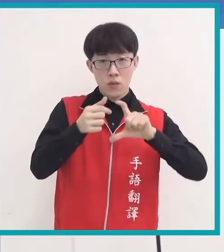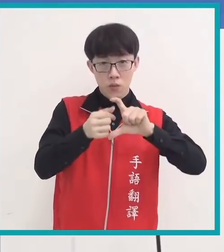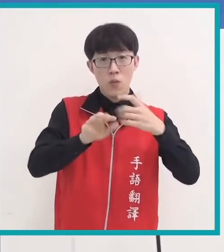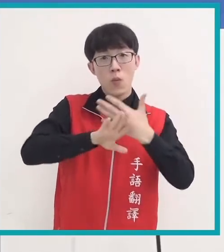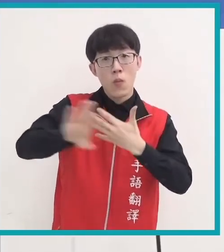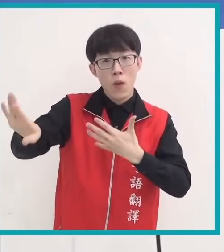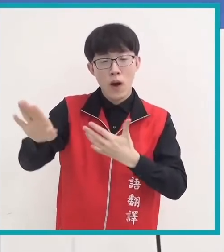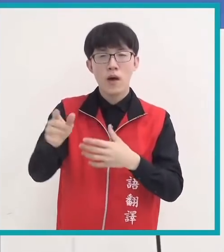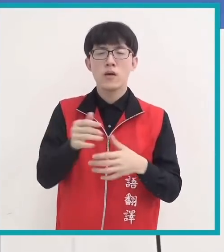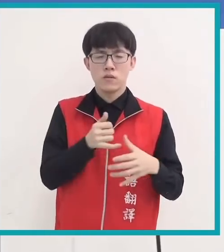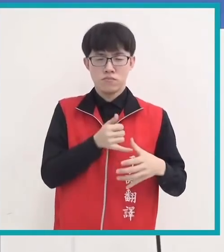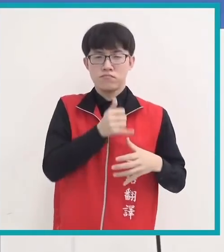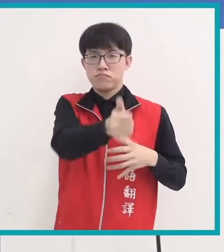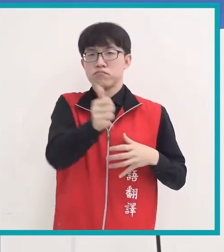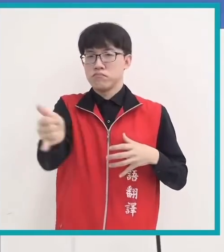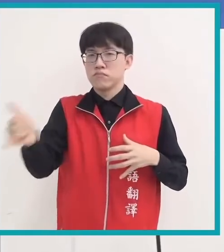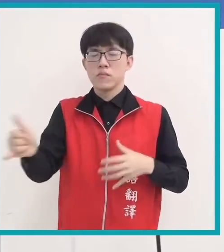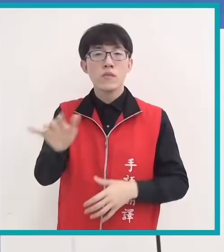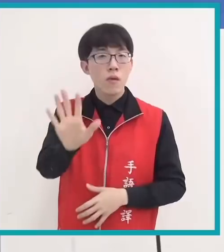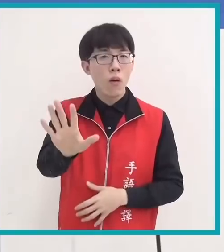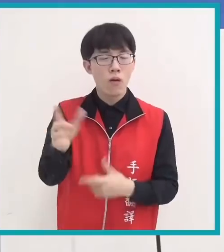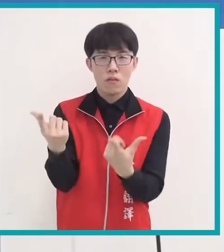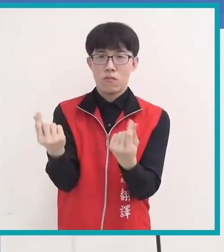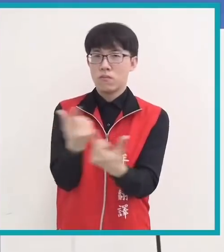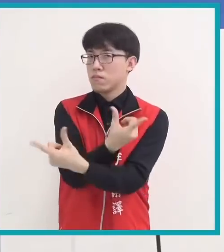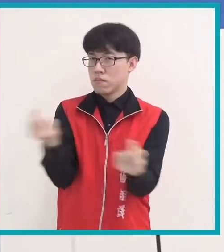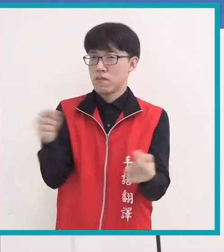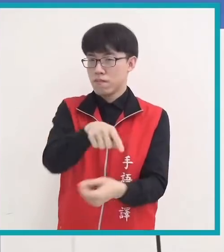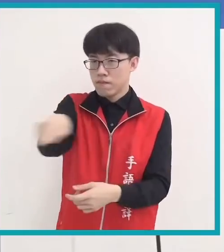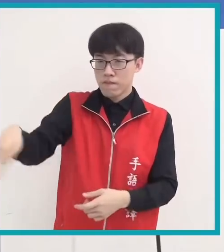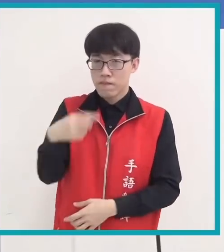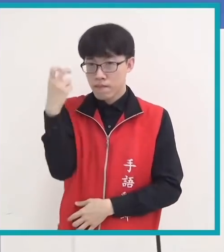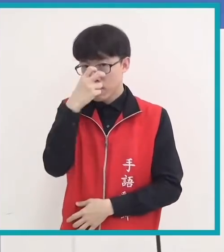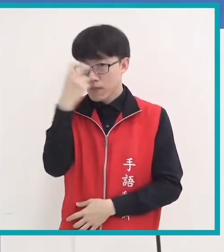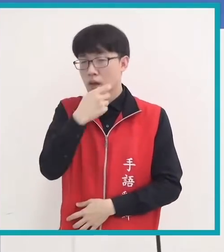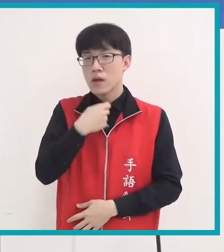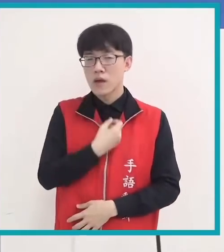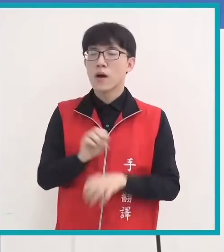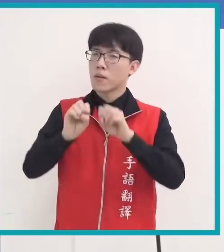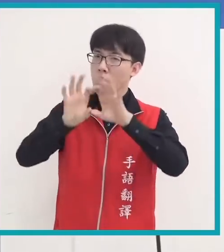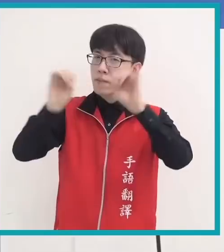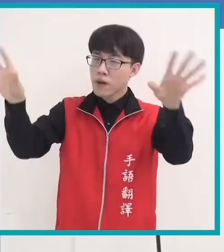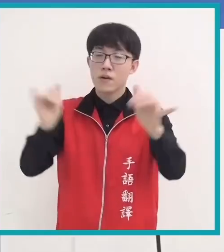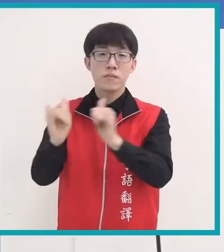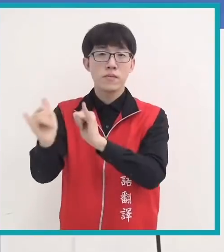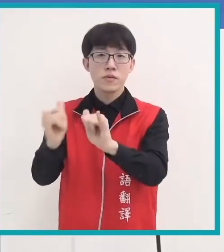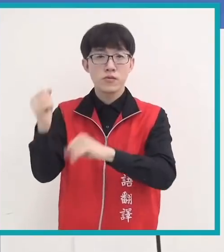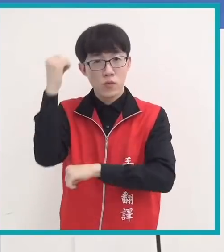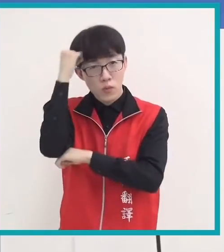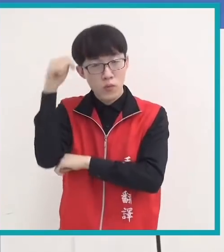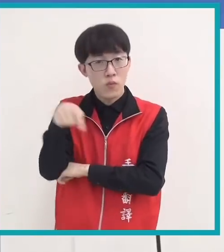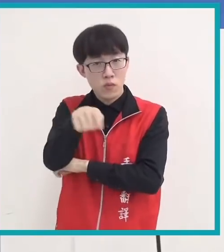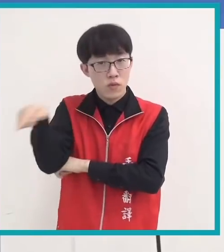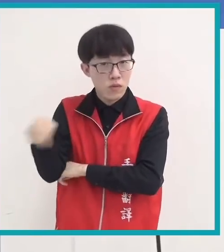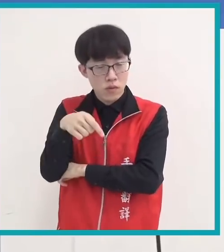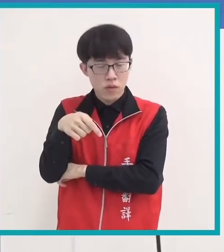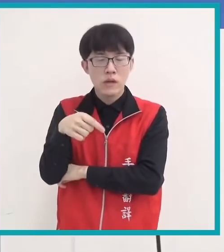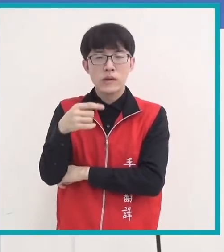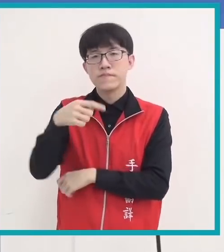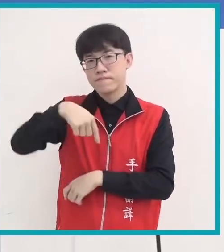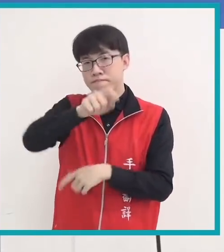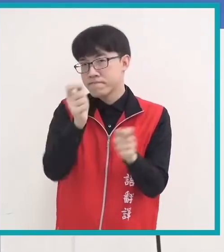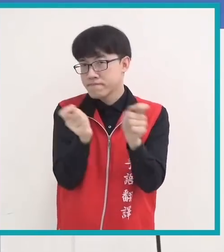进行社区筛检。那我们也呼吁所有的民众，那么可以利用各采检站来采检。目前桃园已